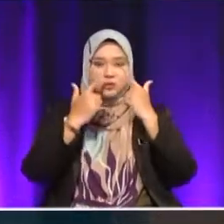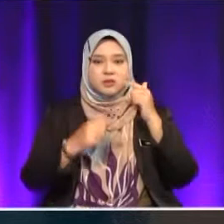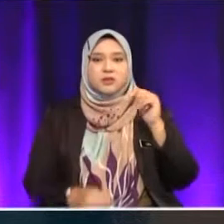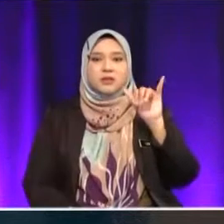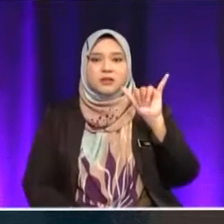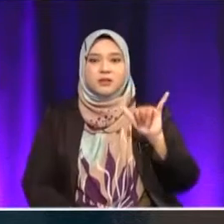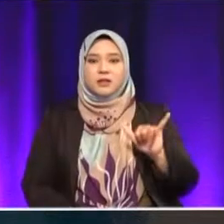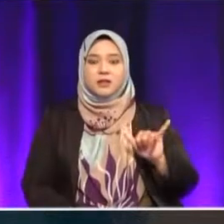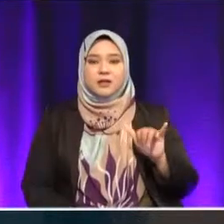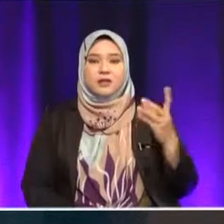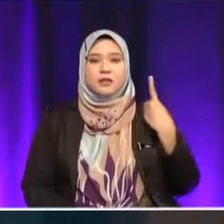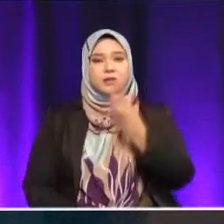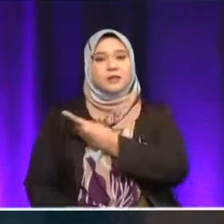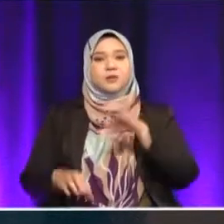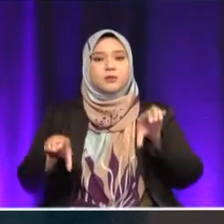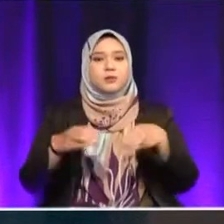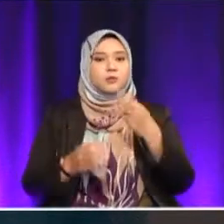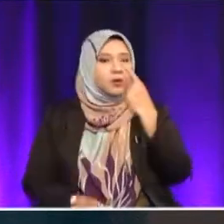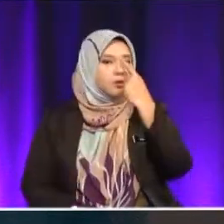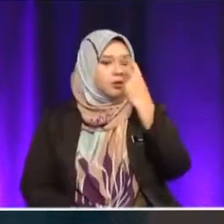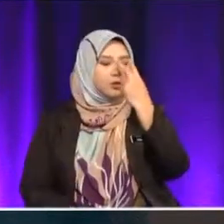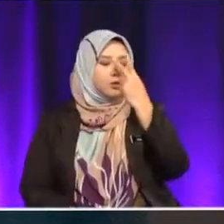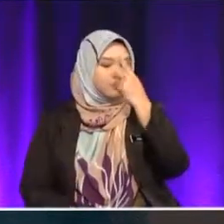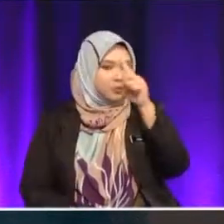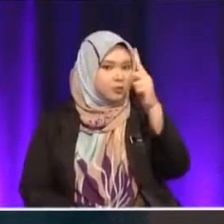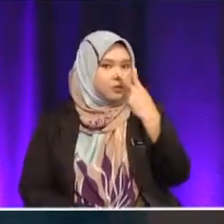apalagi yang terdapat di Indonesia